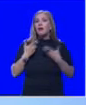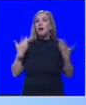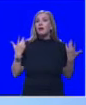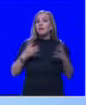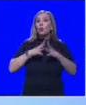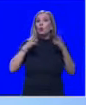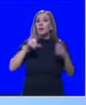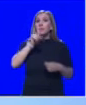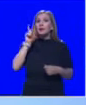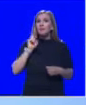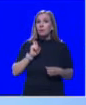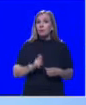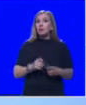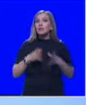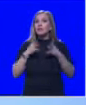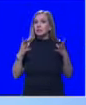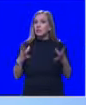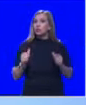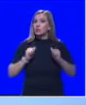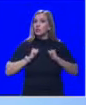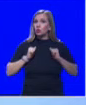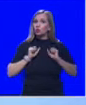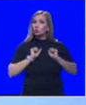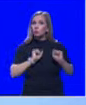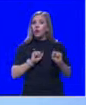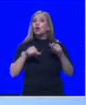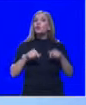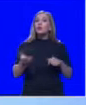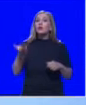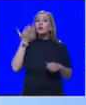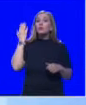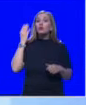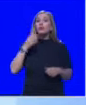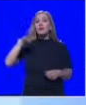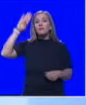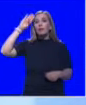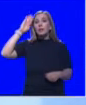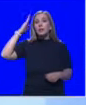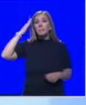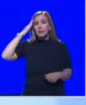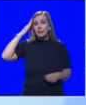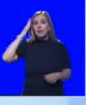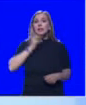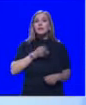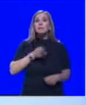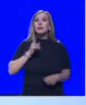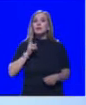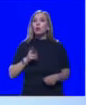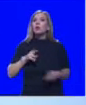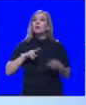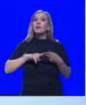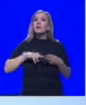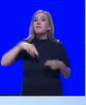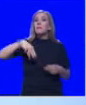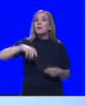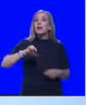са големите въпроси в сектора на сигурността и отбраната, тук ще е бившият военен министър Красимир Каракачанов от ВМРО. Но